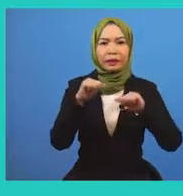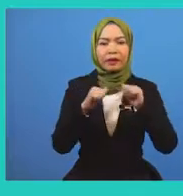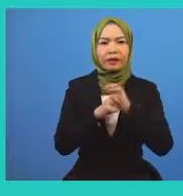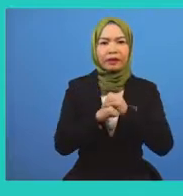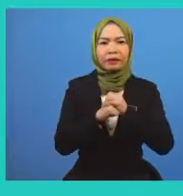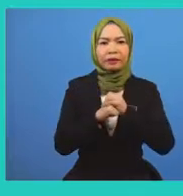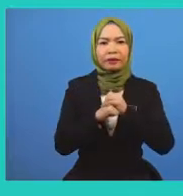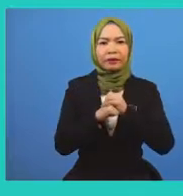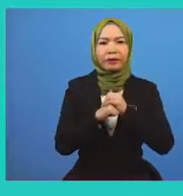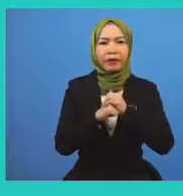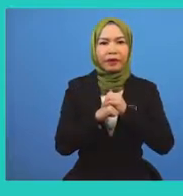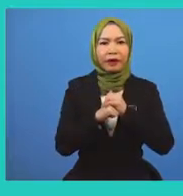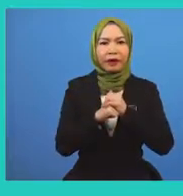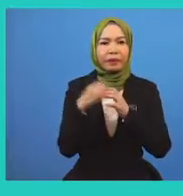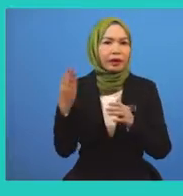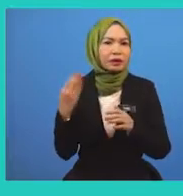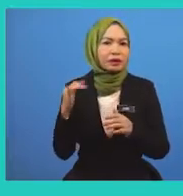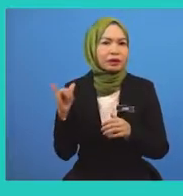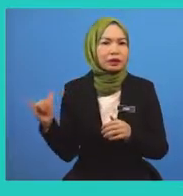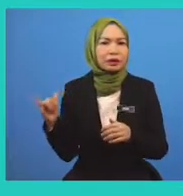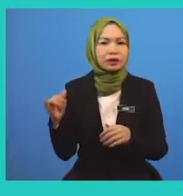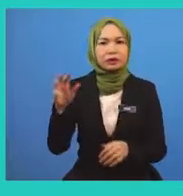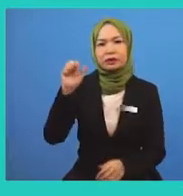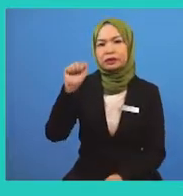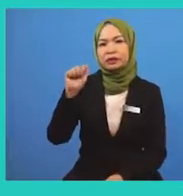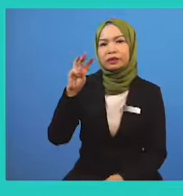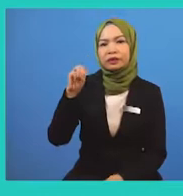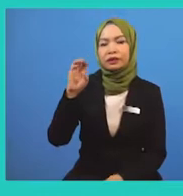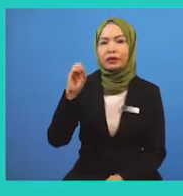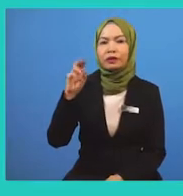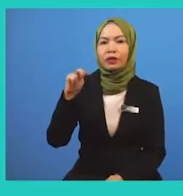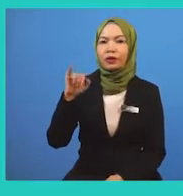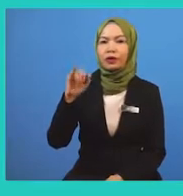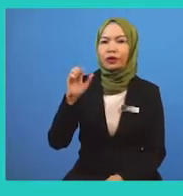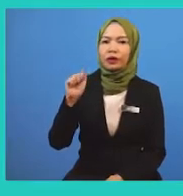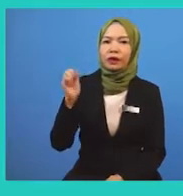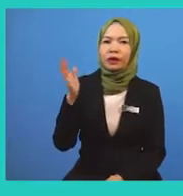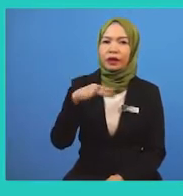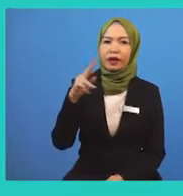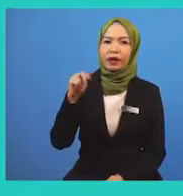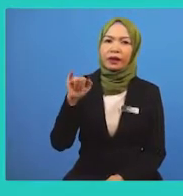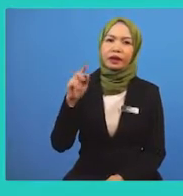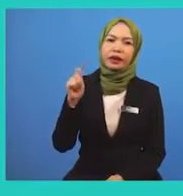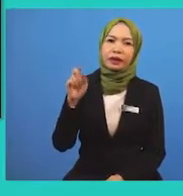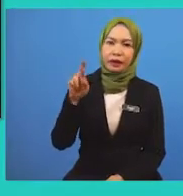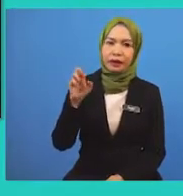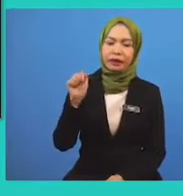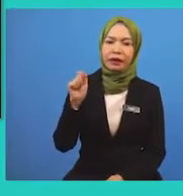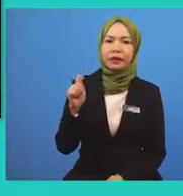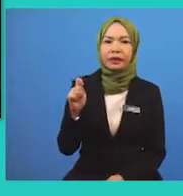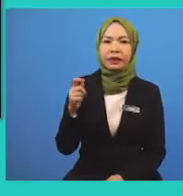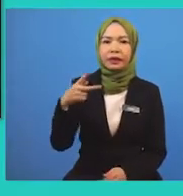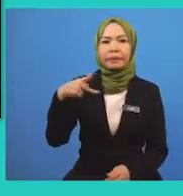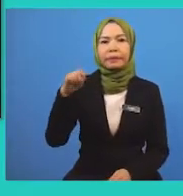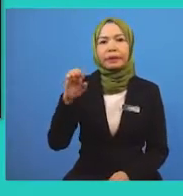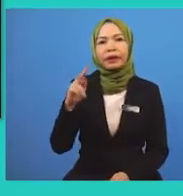sejuk ini ialah amonium nitrat. Ingat ya, murid-murid? Pek sejuk boleh digunakan